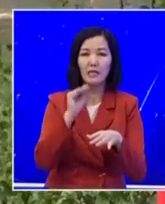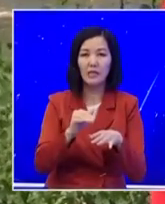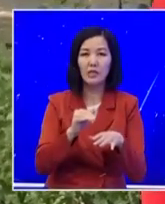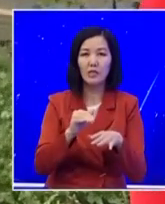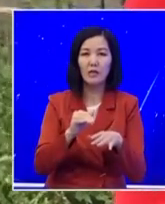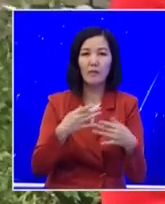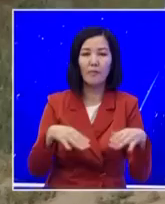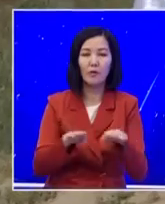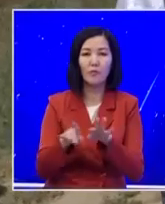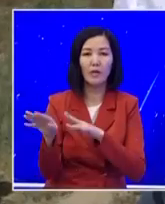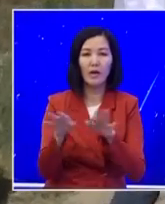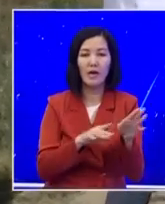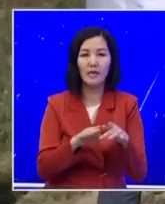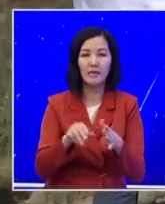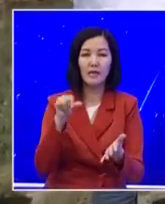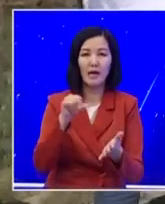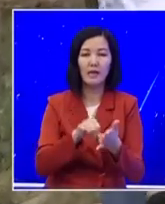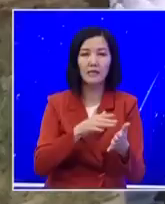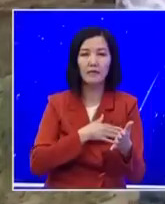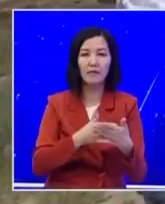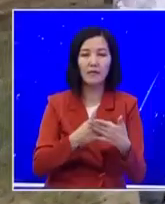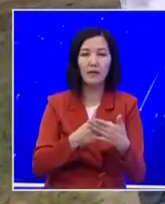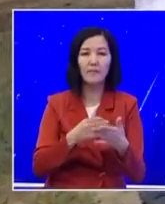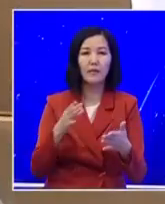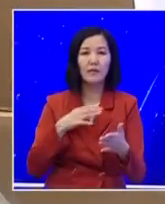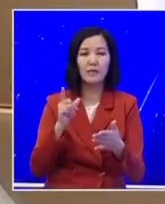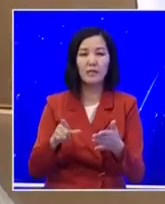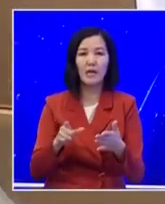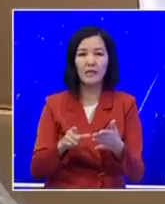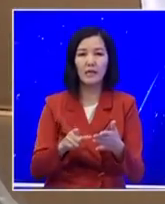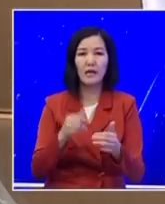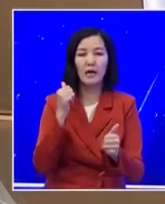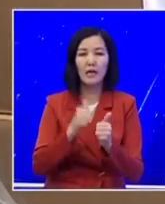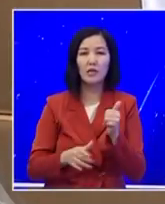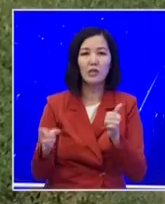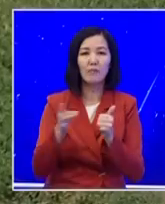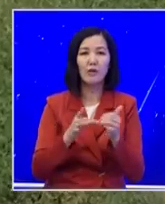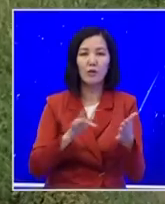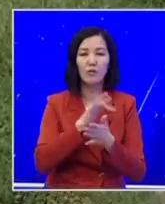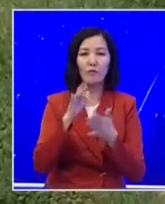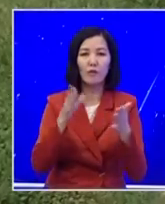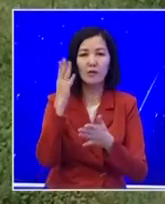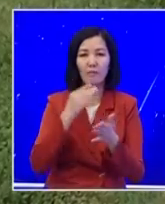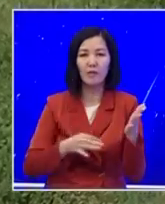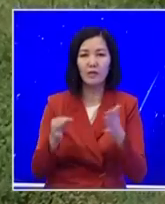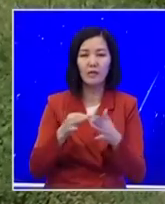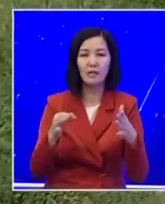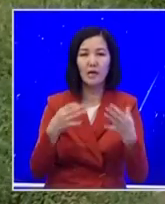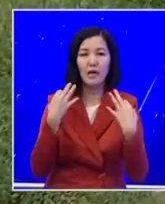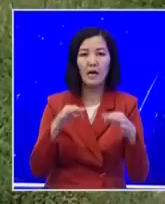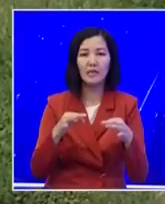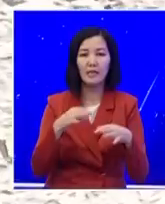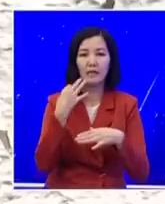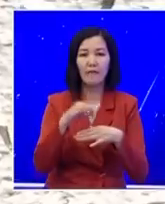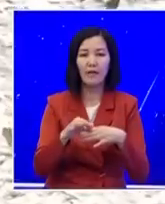подобных акций. В них принимают активное участие и меценаты. Следует отметить, что в каждом районе и городе Алматинской области открыты филиалы